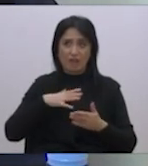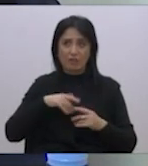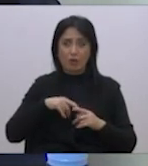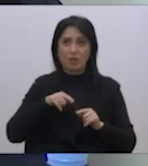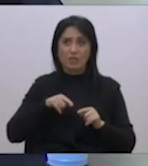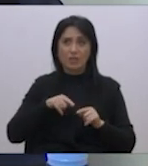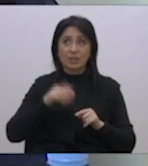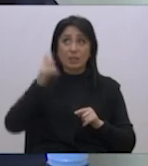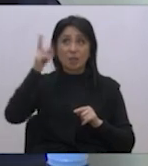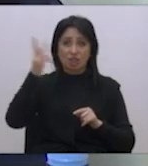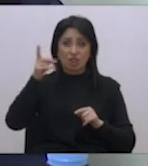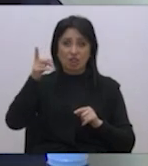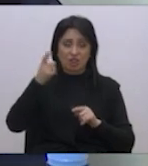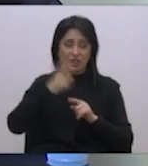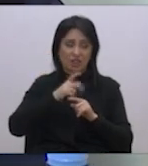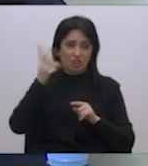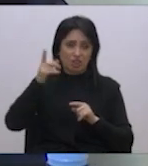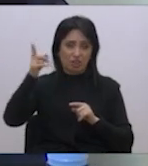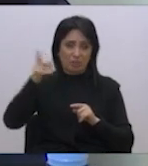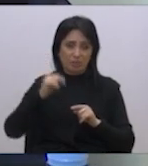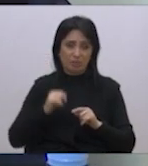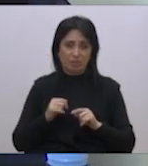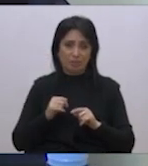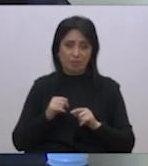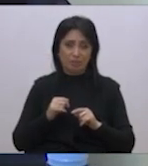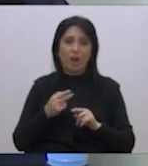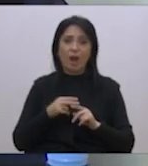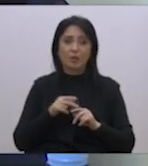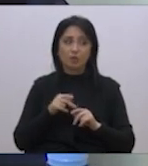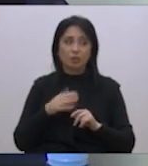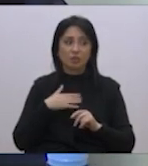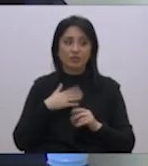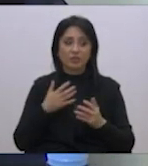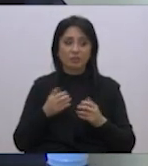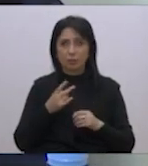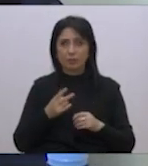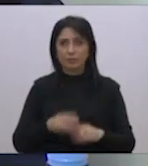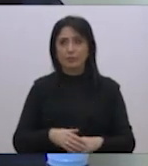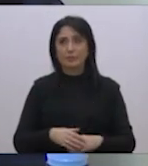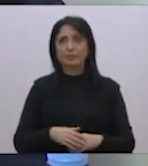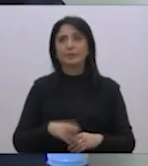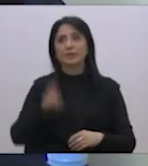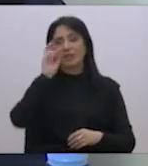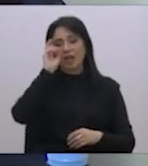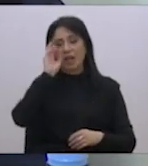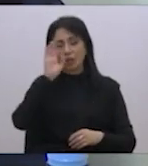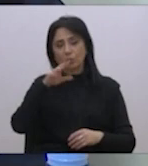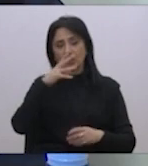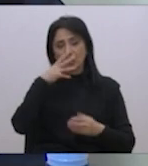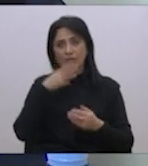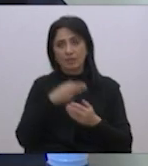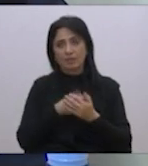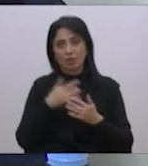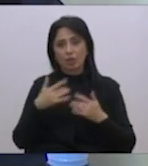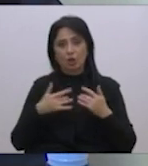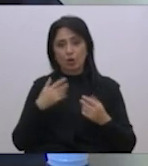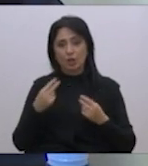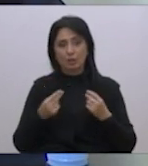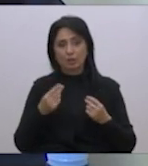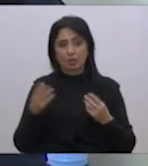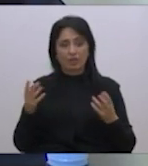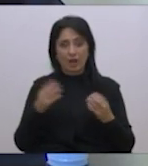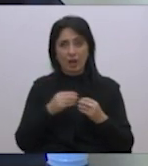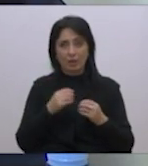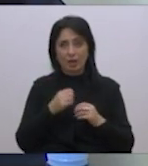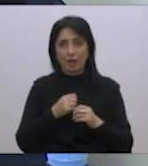es imat cirdebat, zalian cirdebat. Abito, ce în miuze, drat cum am dat, te-ai supleba mas, tavisi, roli i tamașa, da, cuela